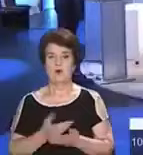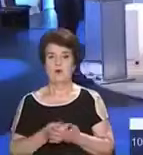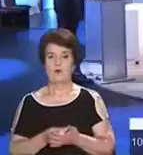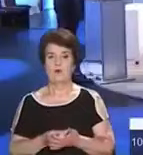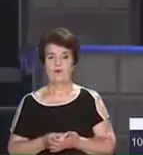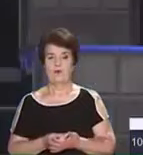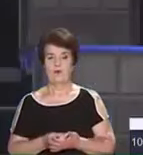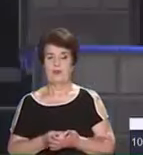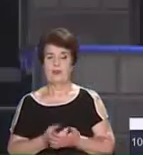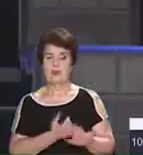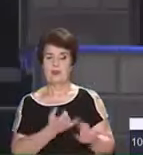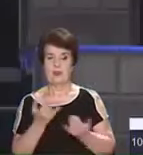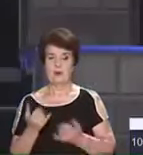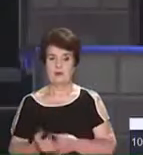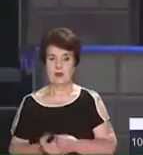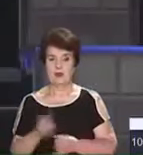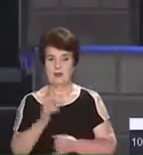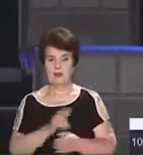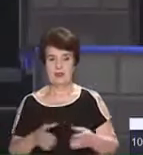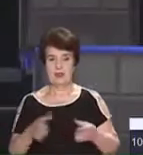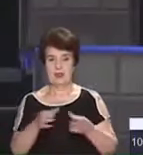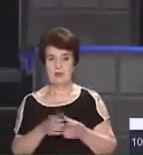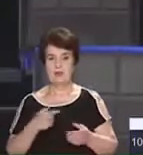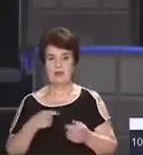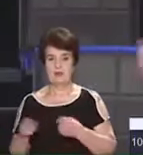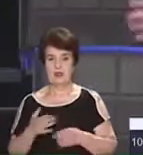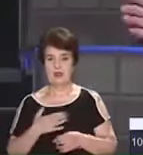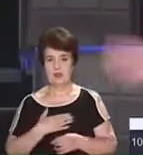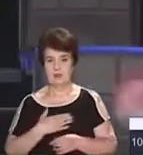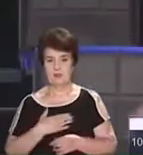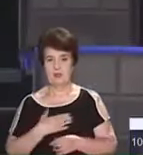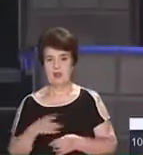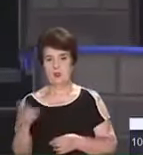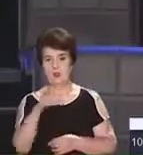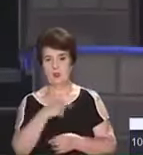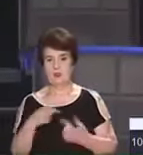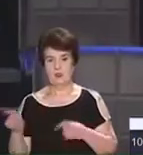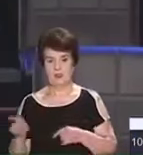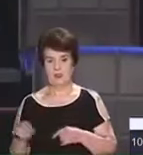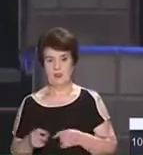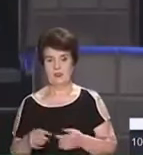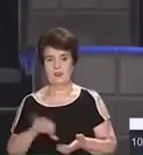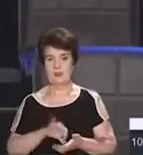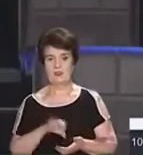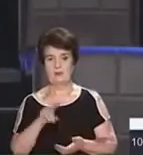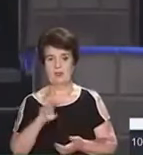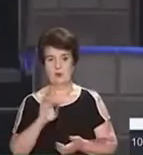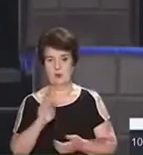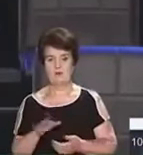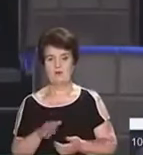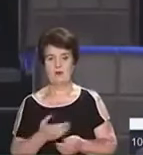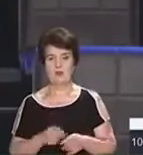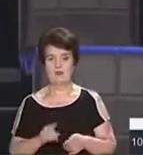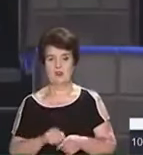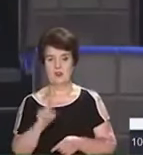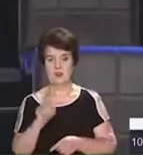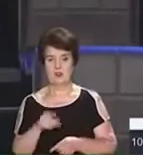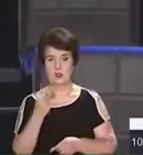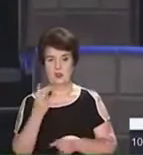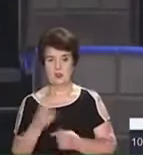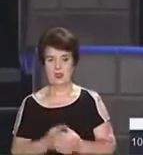матч это ценит дифференциал треки по мне этот чай ларс президенте на плато выкуси watches at